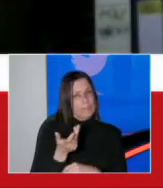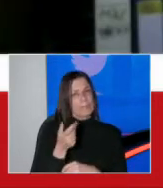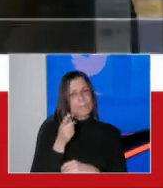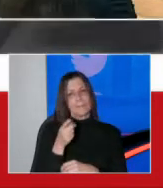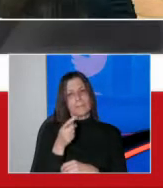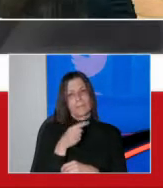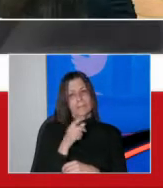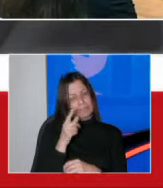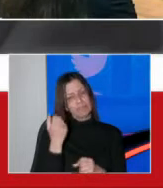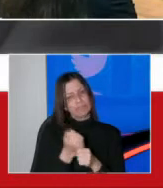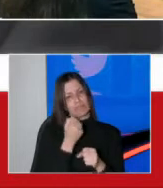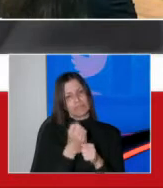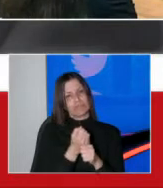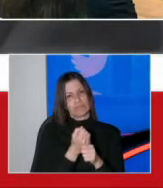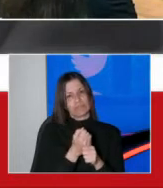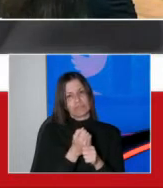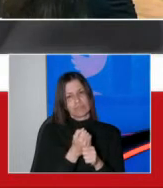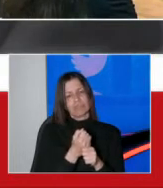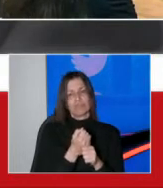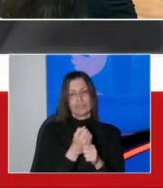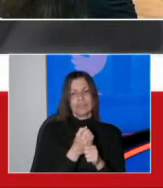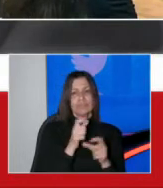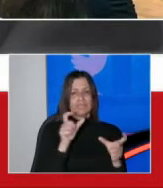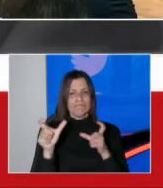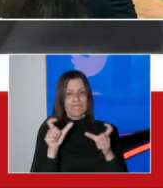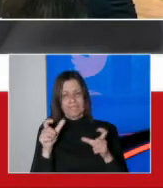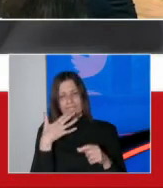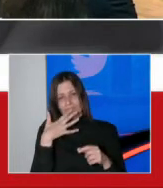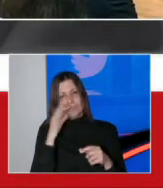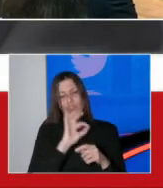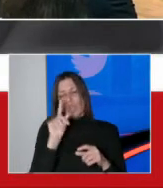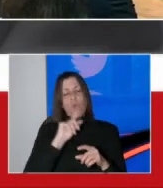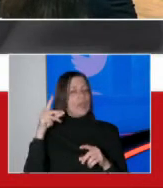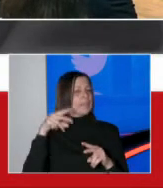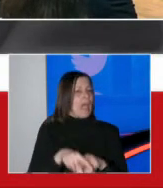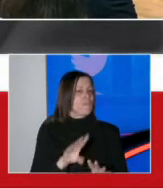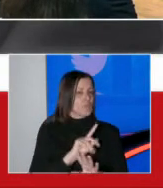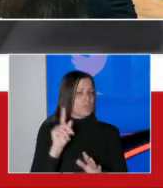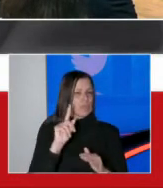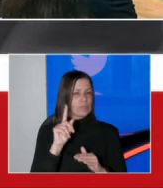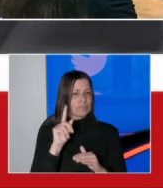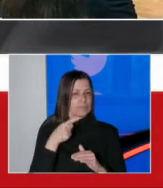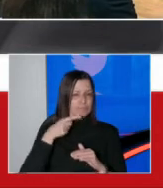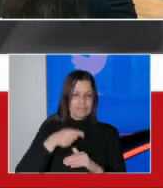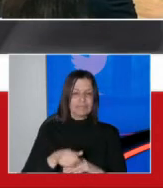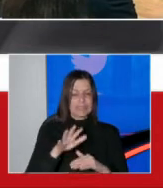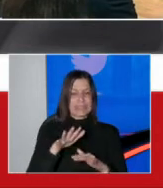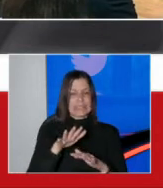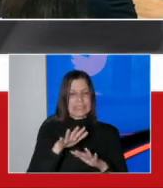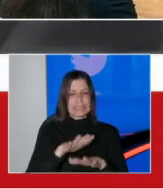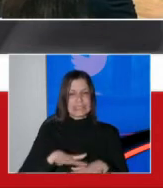שהם מקיימים את ה... את הסייגים הדי מחמירים של אי התערבות, אי ירידה לזירת